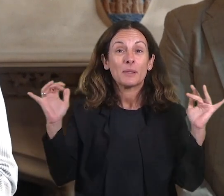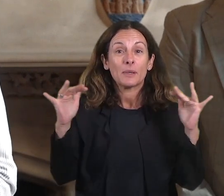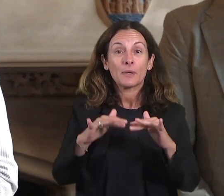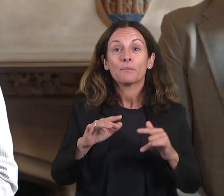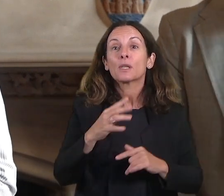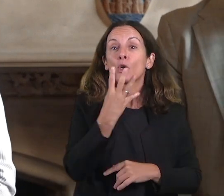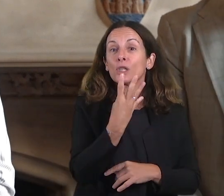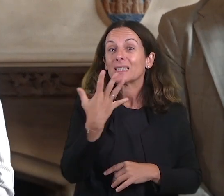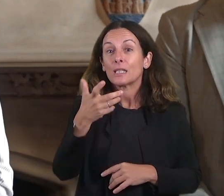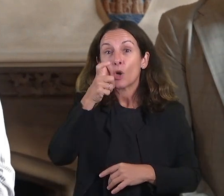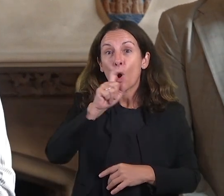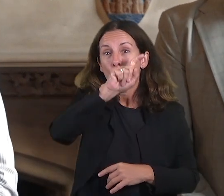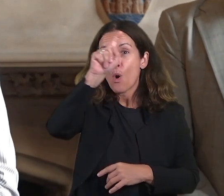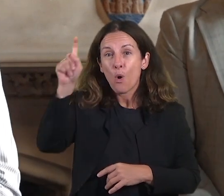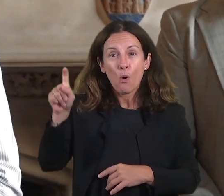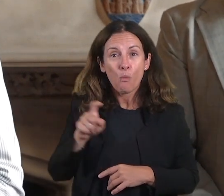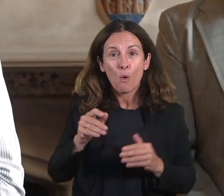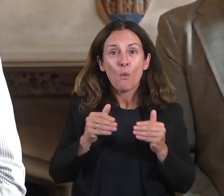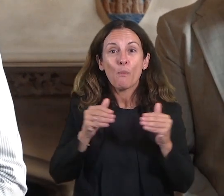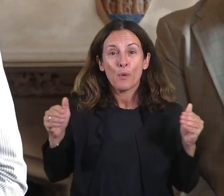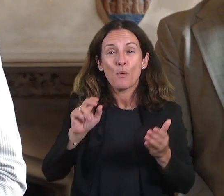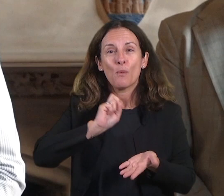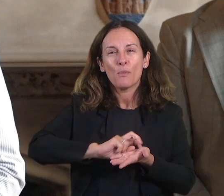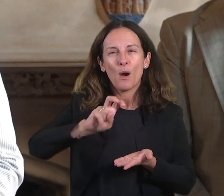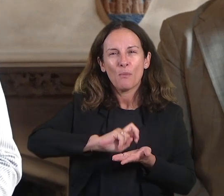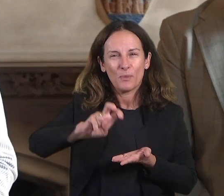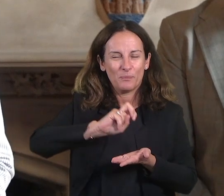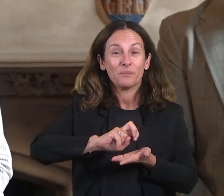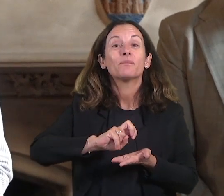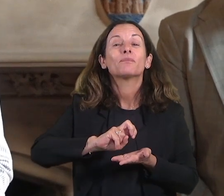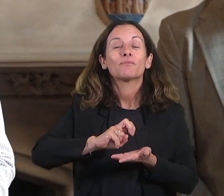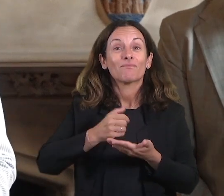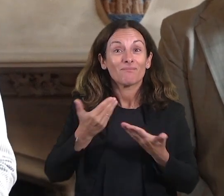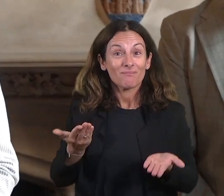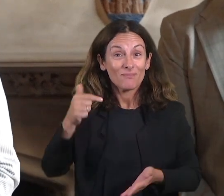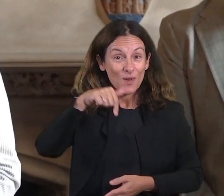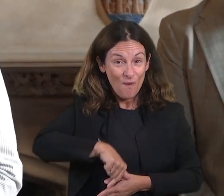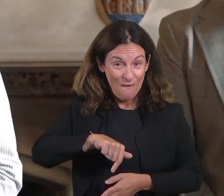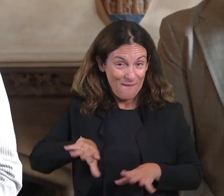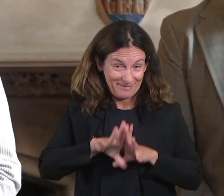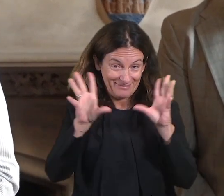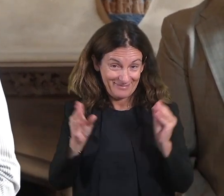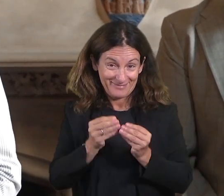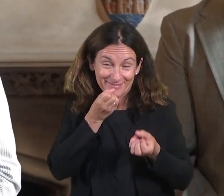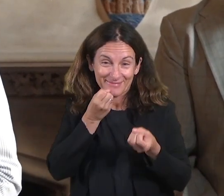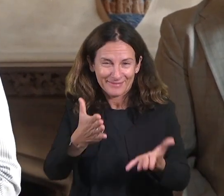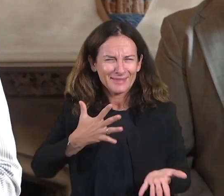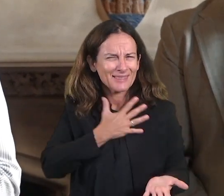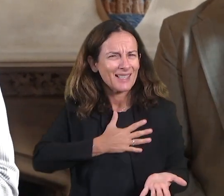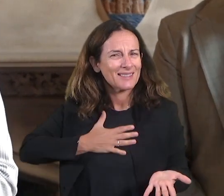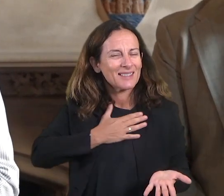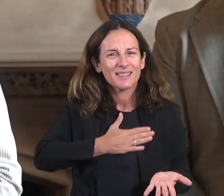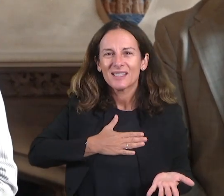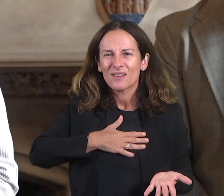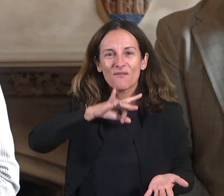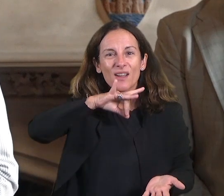de 45 pobles d'arreu dels nostres municipis. Per tant, avui podem dir amb molta satisfacció que